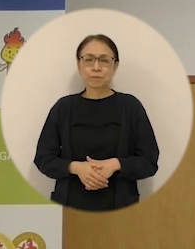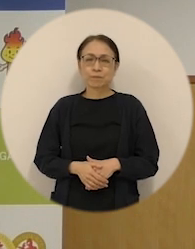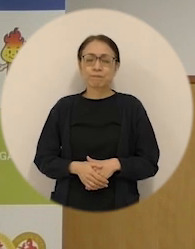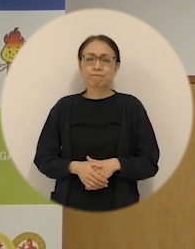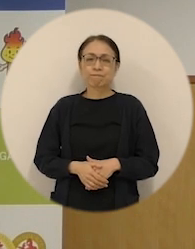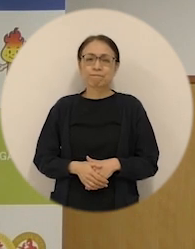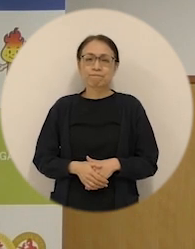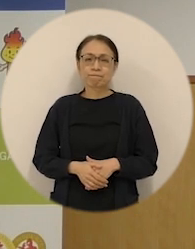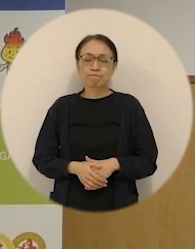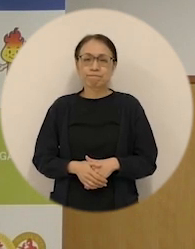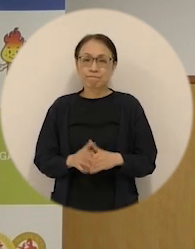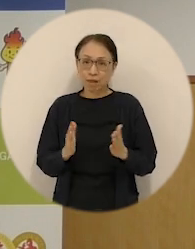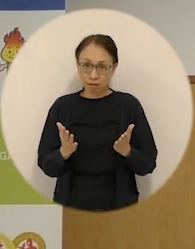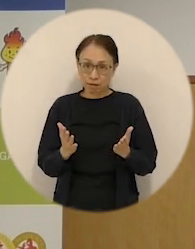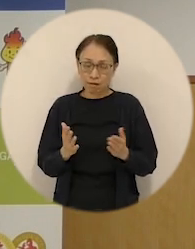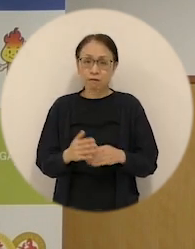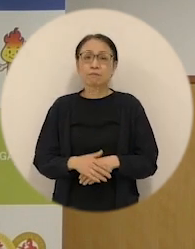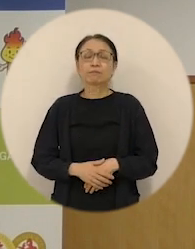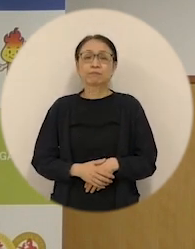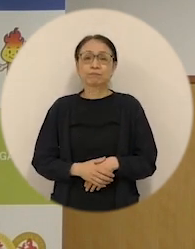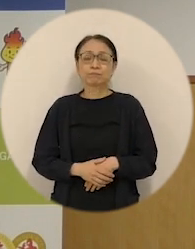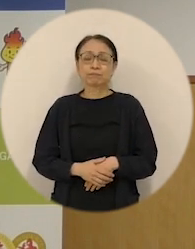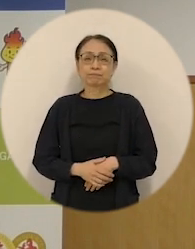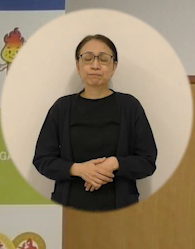よろしいでしょうか。